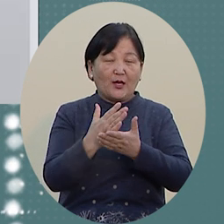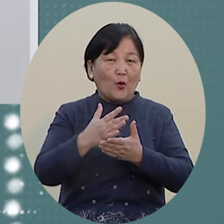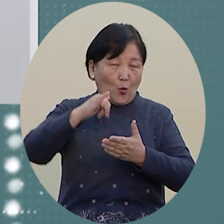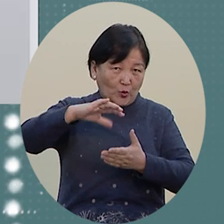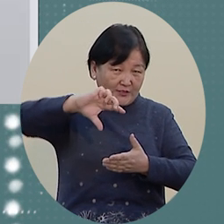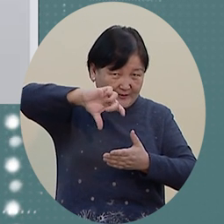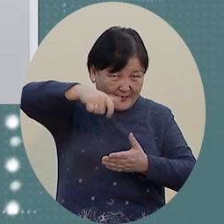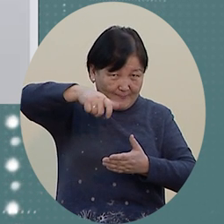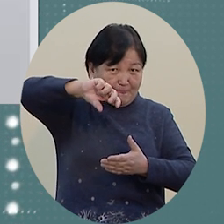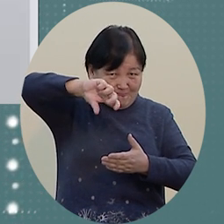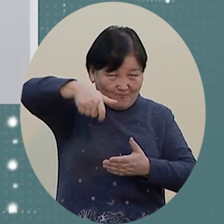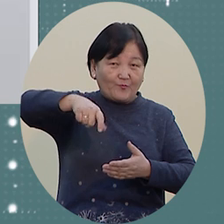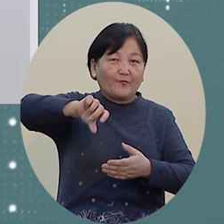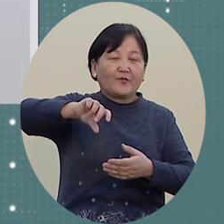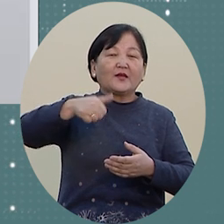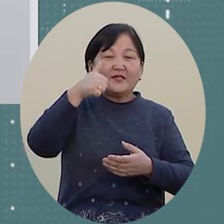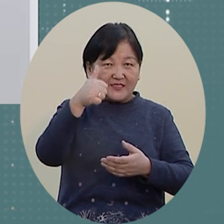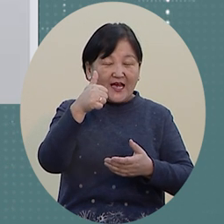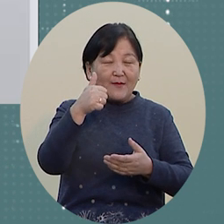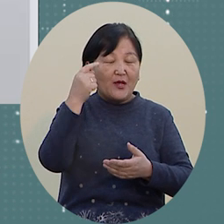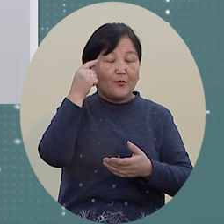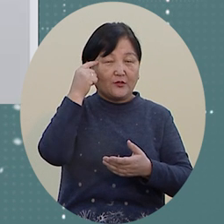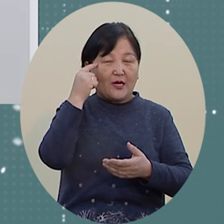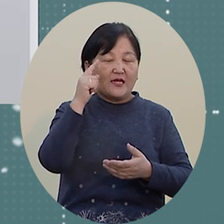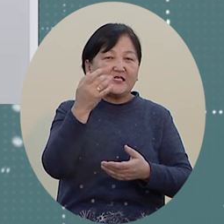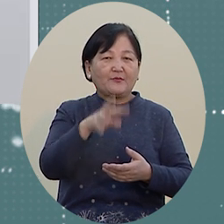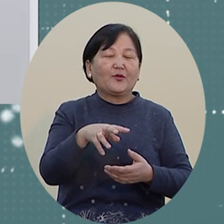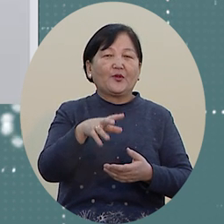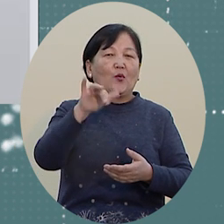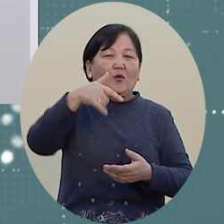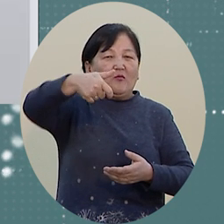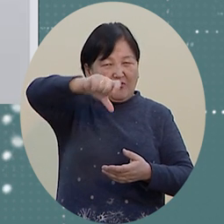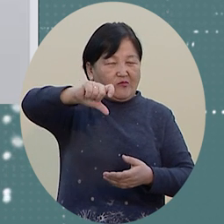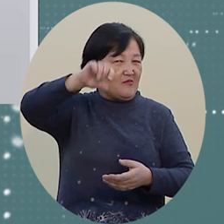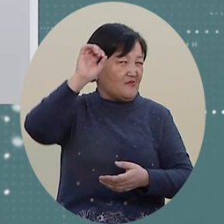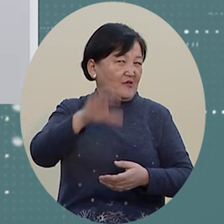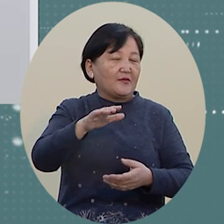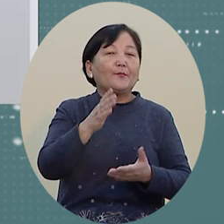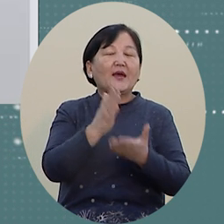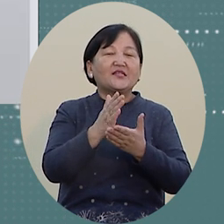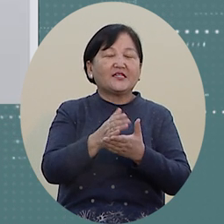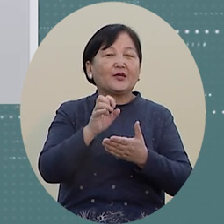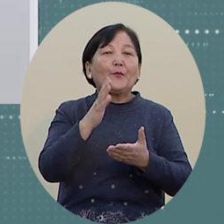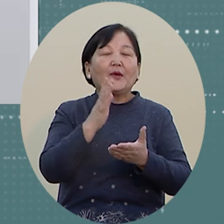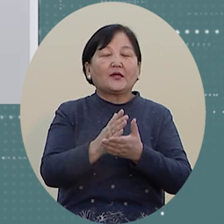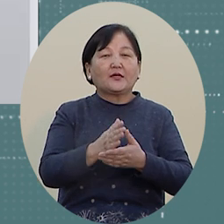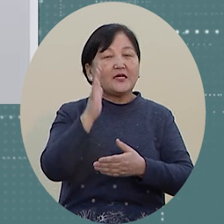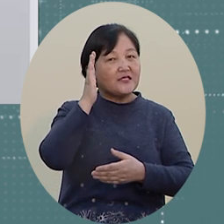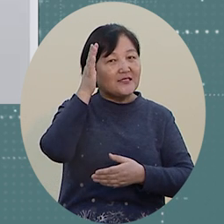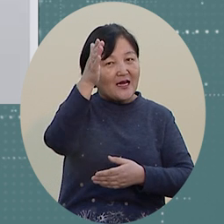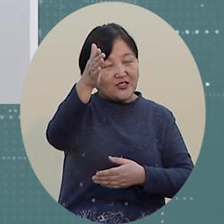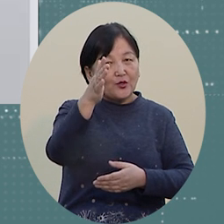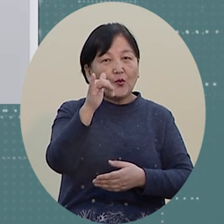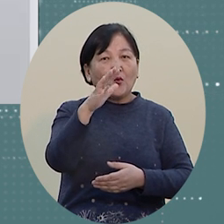байгаа. За багш нь болохоор манай гэр бүл усыг хэмндгүүм байна тий. Тэгэхээр цаашид бол усаа хэмнэх